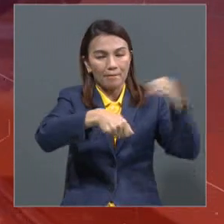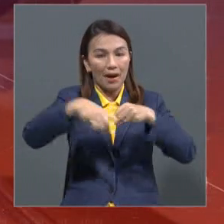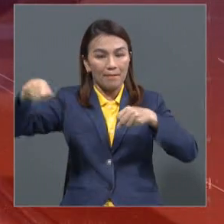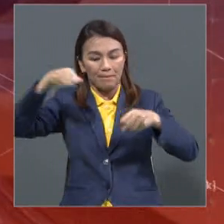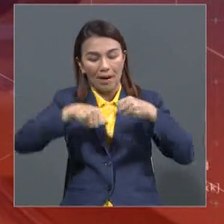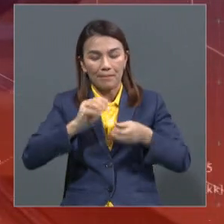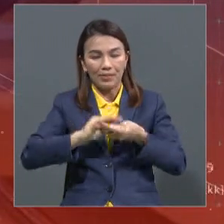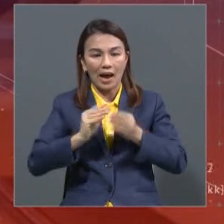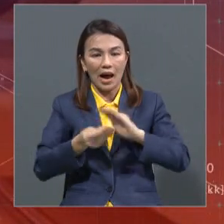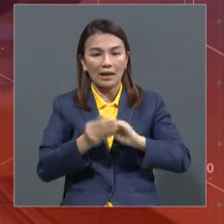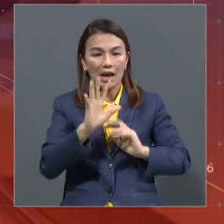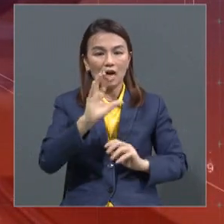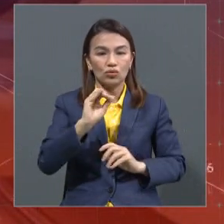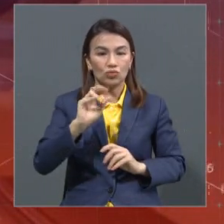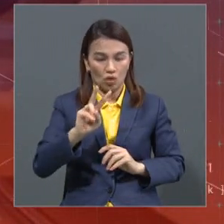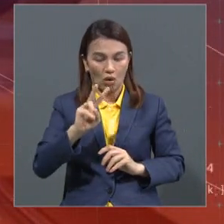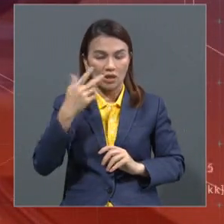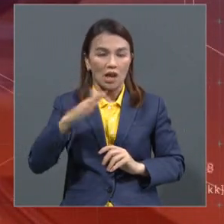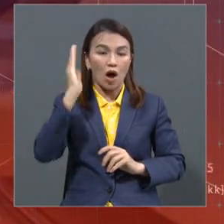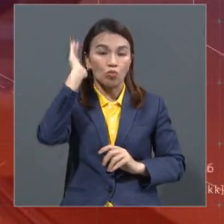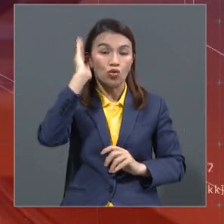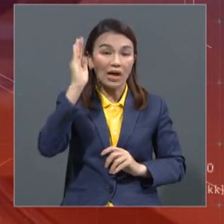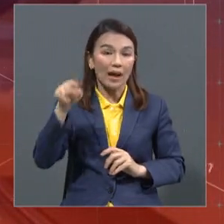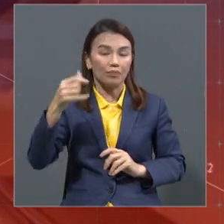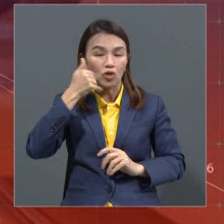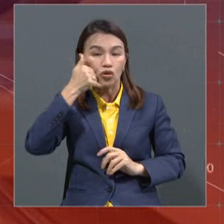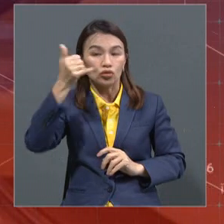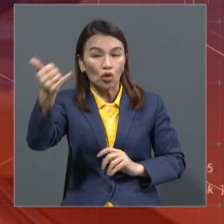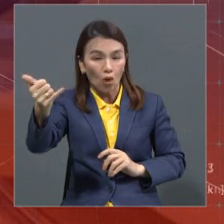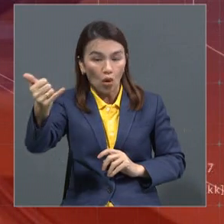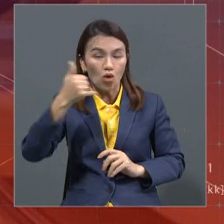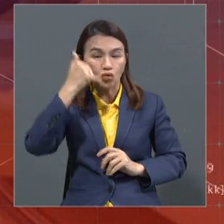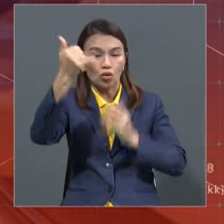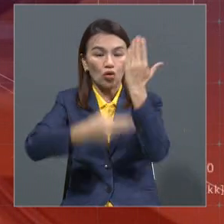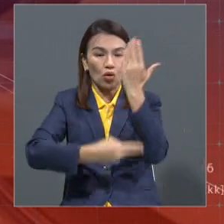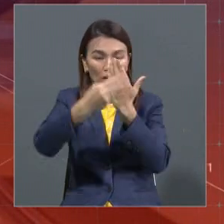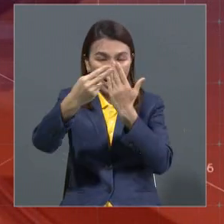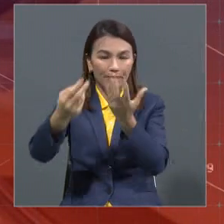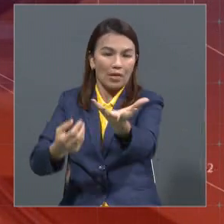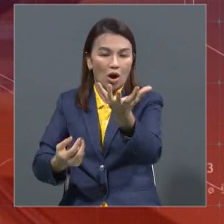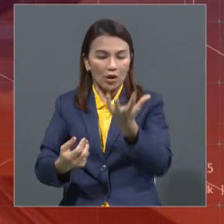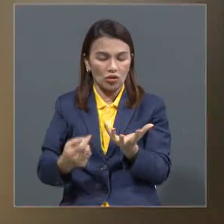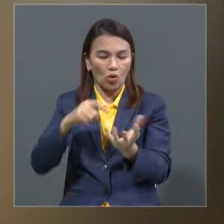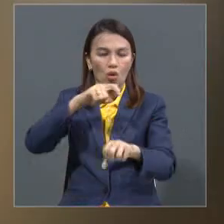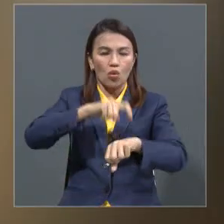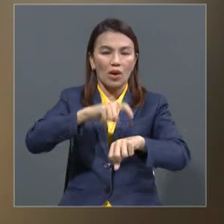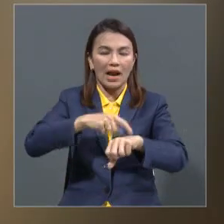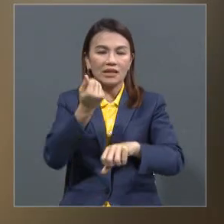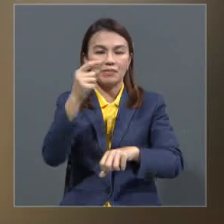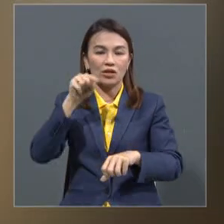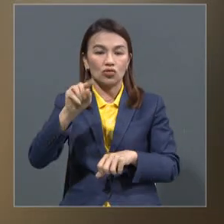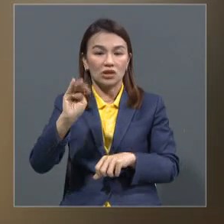ห้อง 502โดยชายหมายเลข 4ค่ะโทรศัพท์ไปสั่งอาหารจากทางโรงแรมให้นำมาส่งตั้งแต่เวลา 11:42